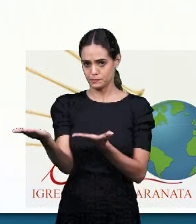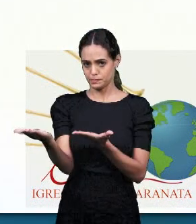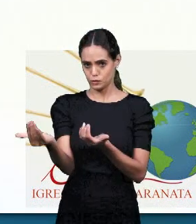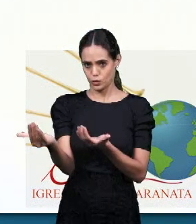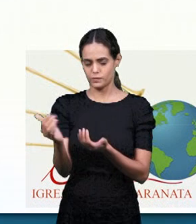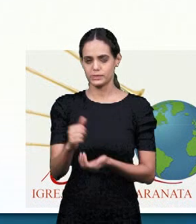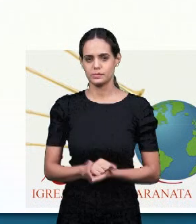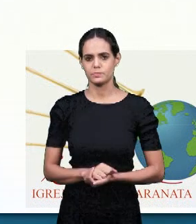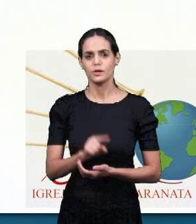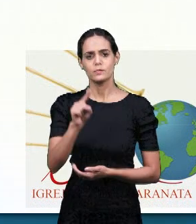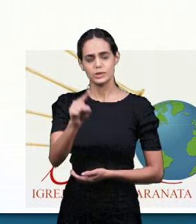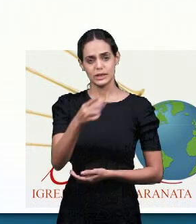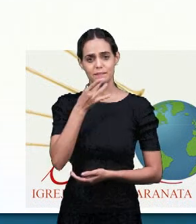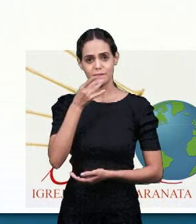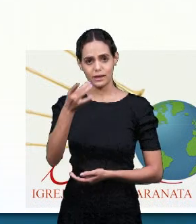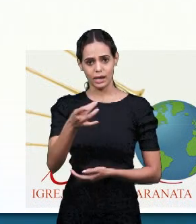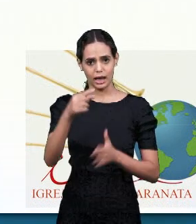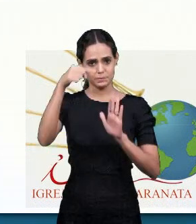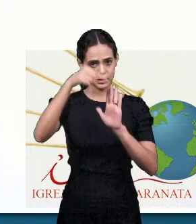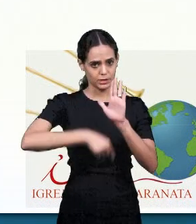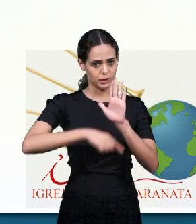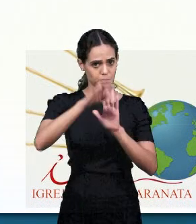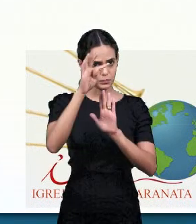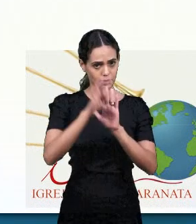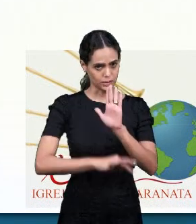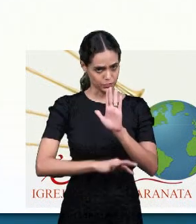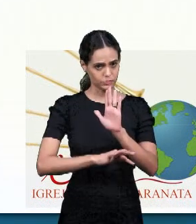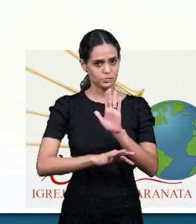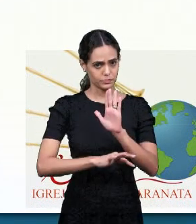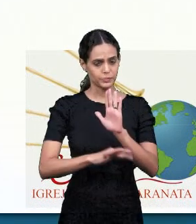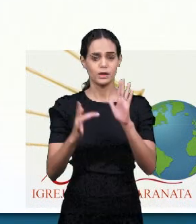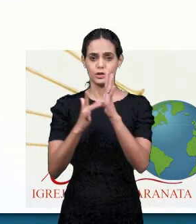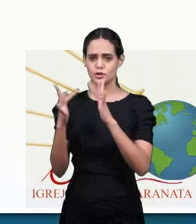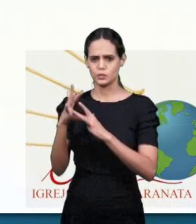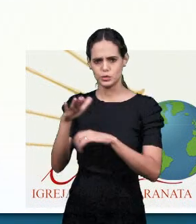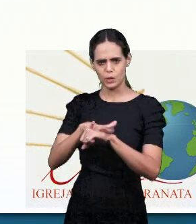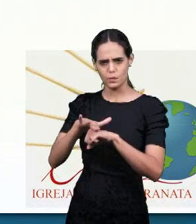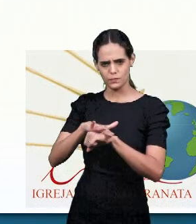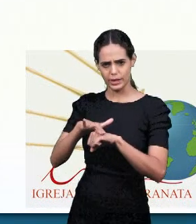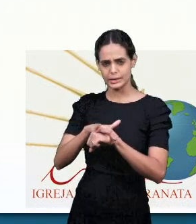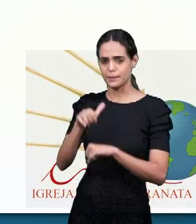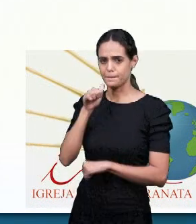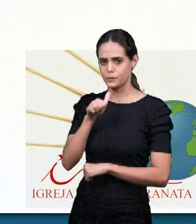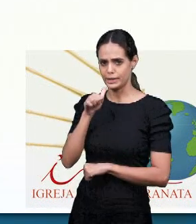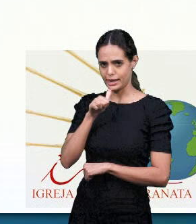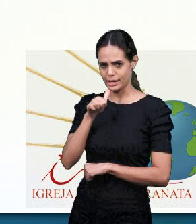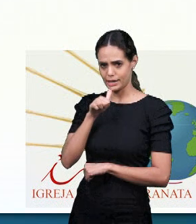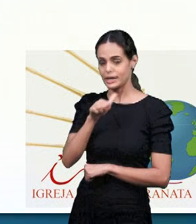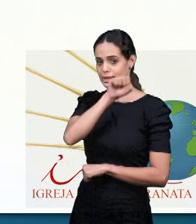le texte dans lequel Jésus, dans la conversation avec la femme samaritaine,